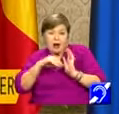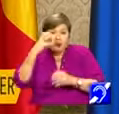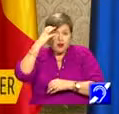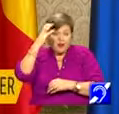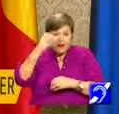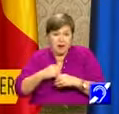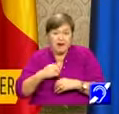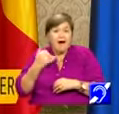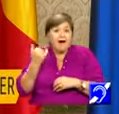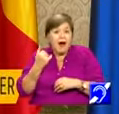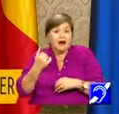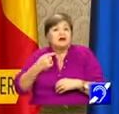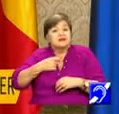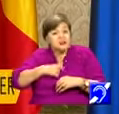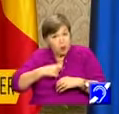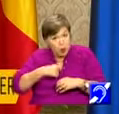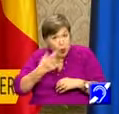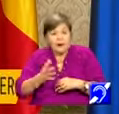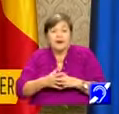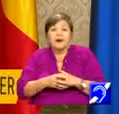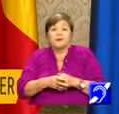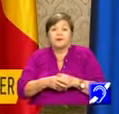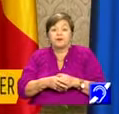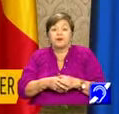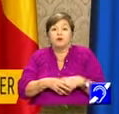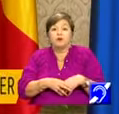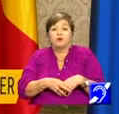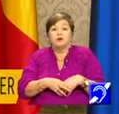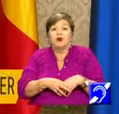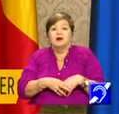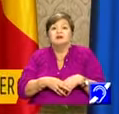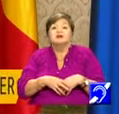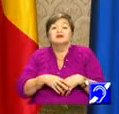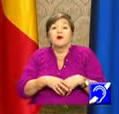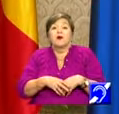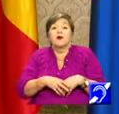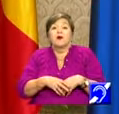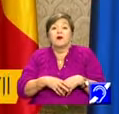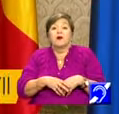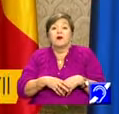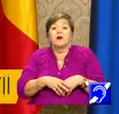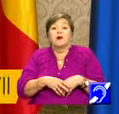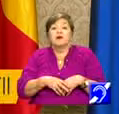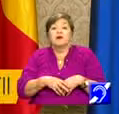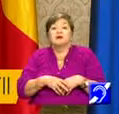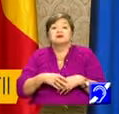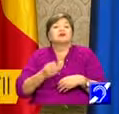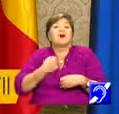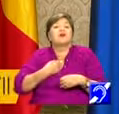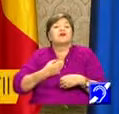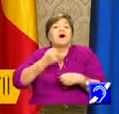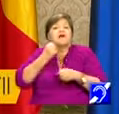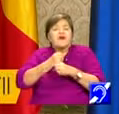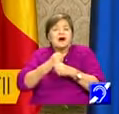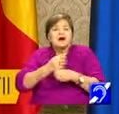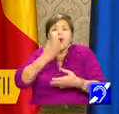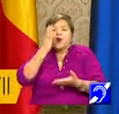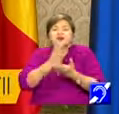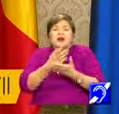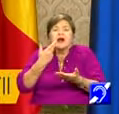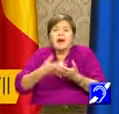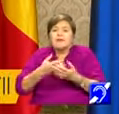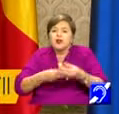să fie în măsură să pună în aplicare deciziile necesare pentru